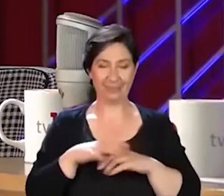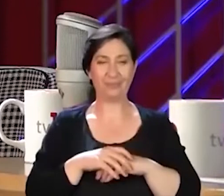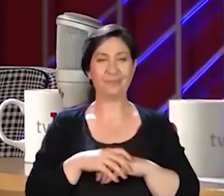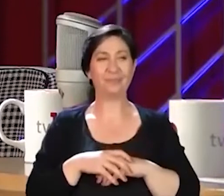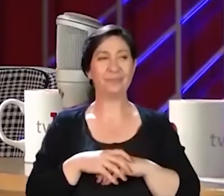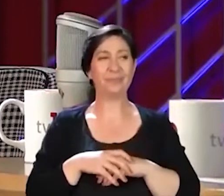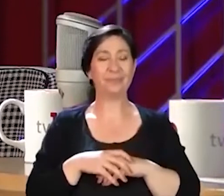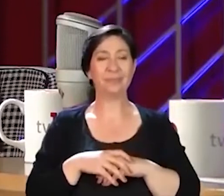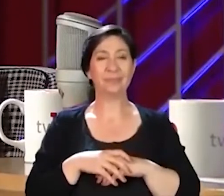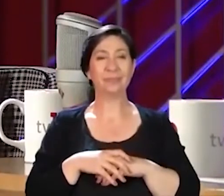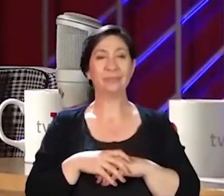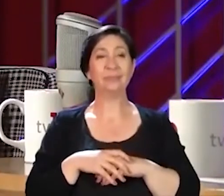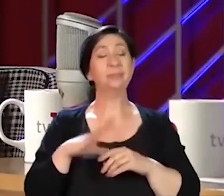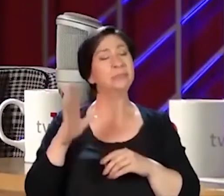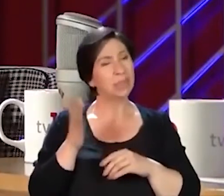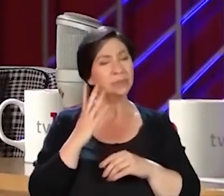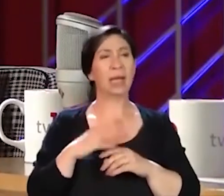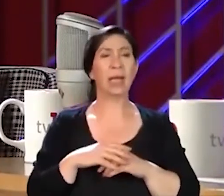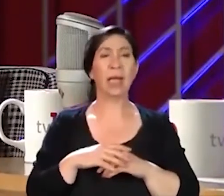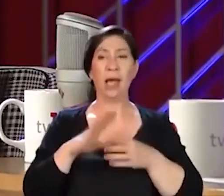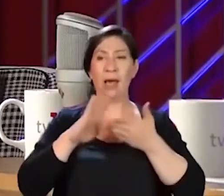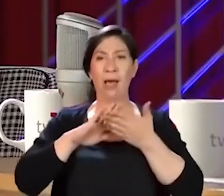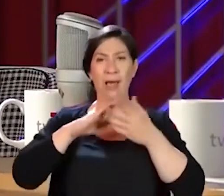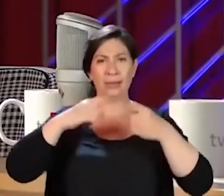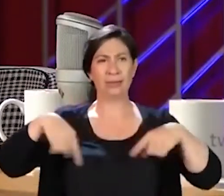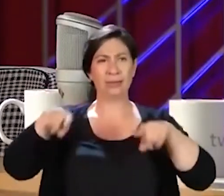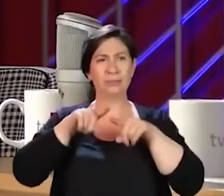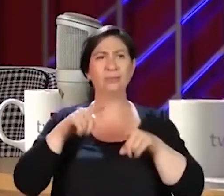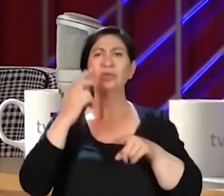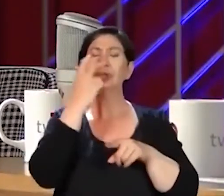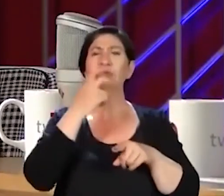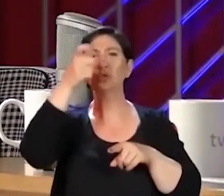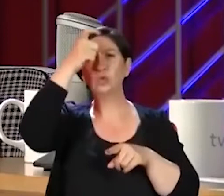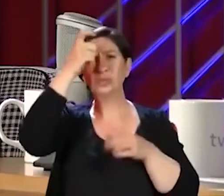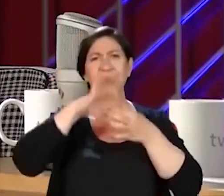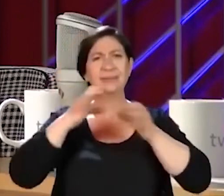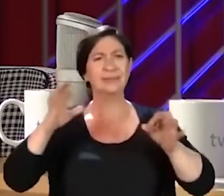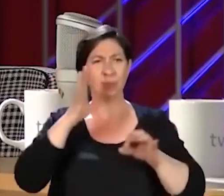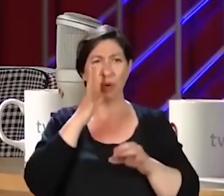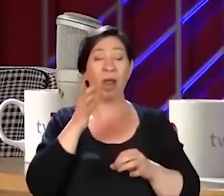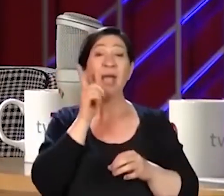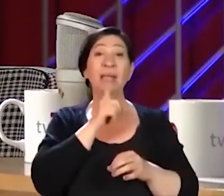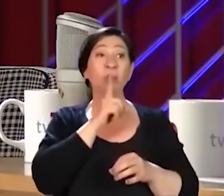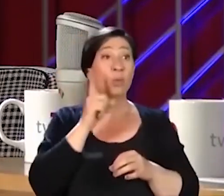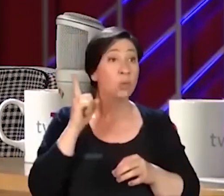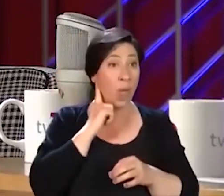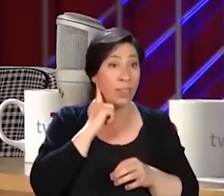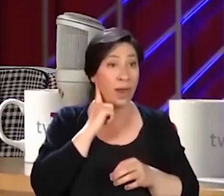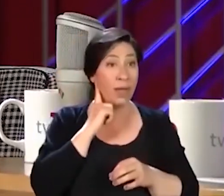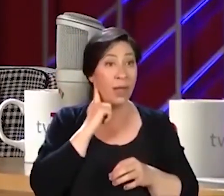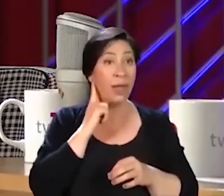Ee neyse işte arkadaşlarımız da bir şarkıların Türkçeleri Türkçesini de Biliyorlar ama İngilizce seni Duyanlar